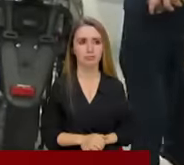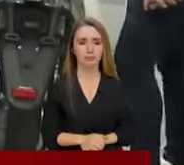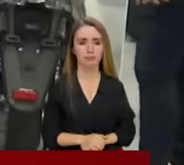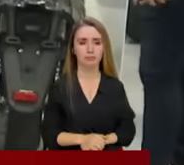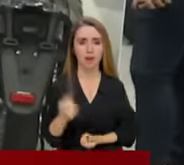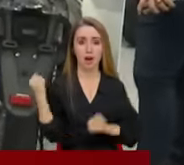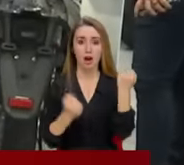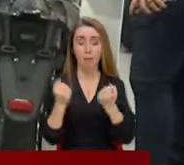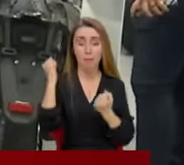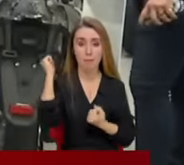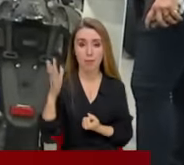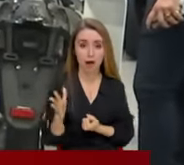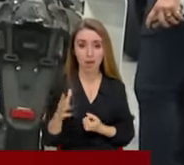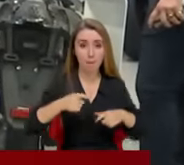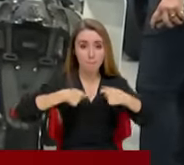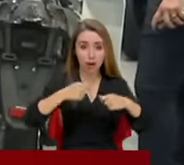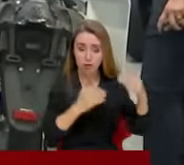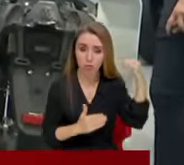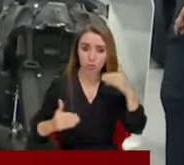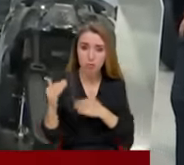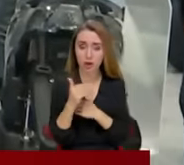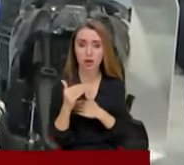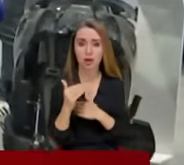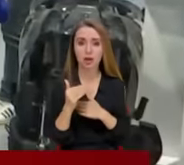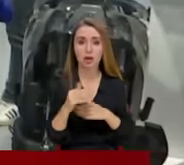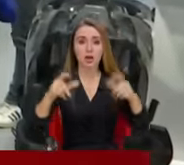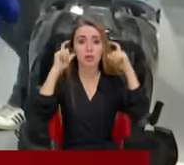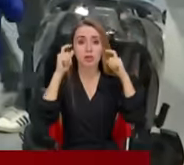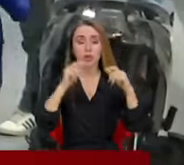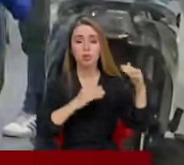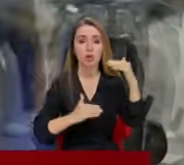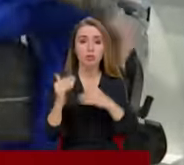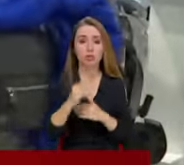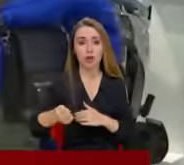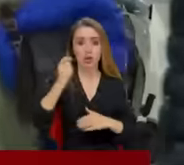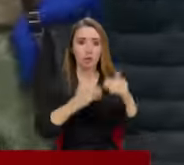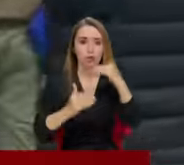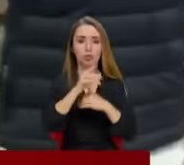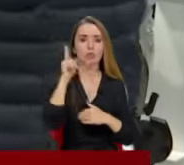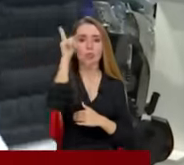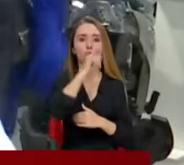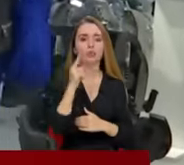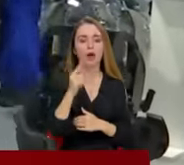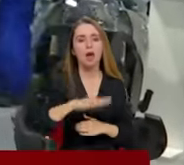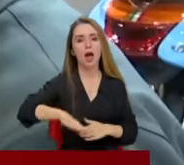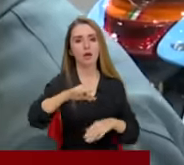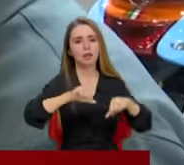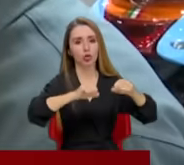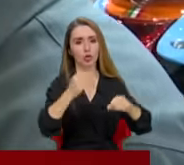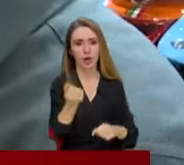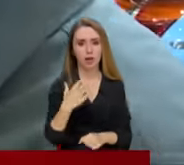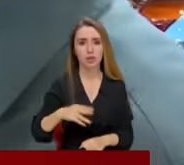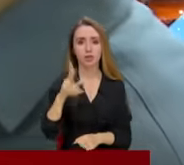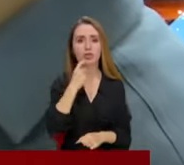Otomobil fiyatları çok yüksek, maliyetler yüksek, trafik sigortaları yüksek, krediler yüksek. O yüzden de herkes iki tekeri tercih ediyor. 3